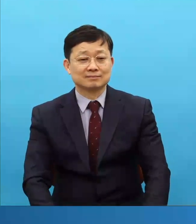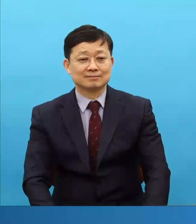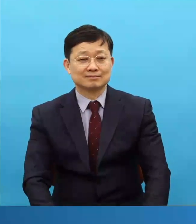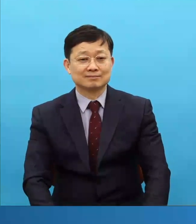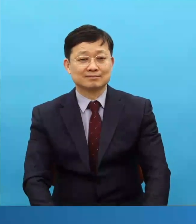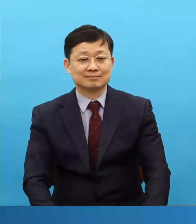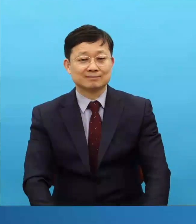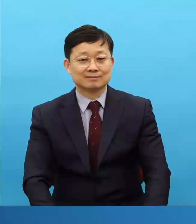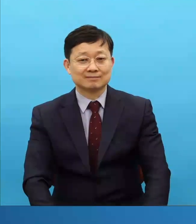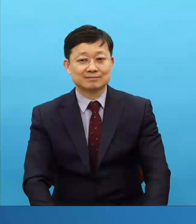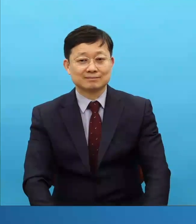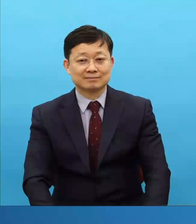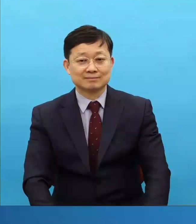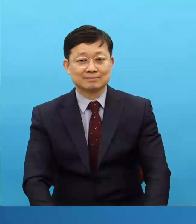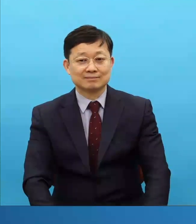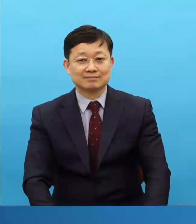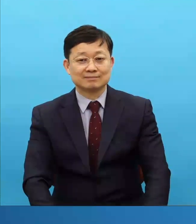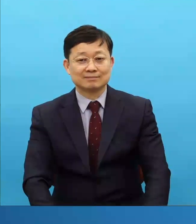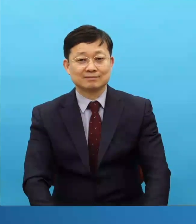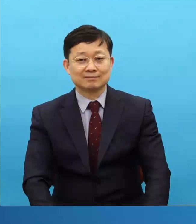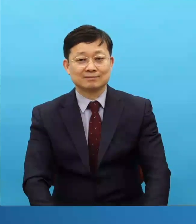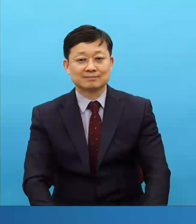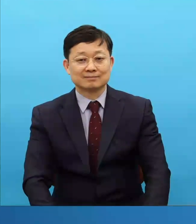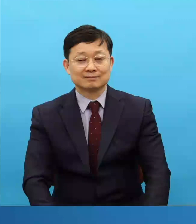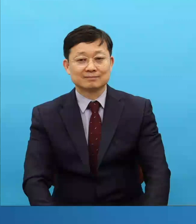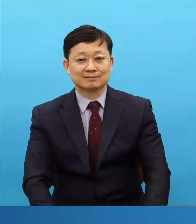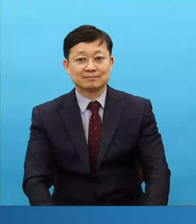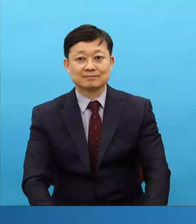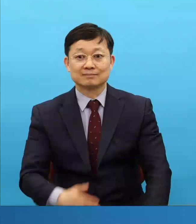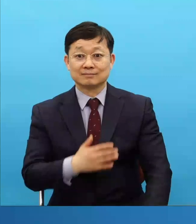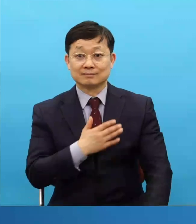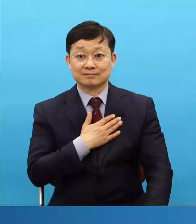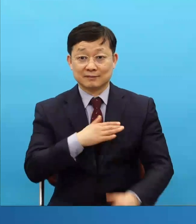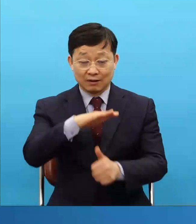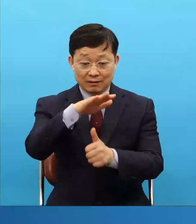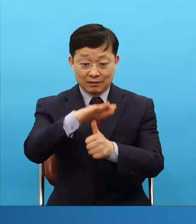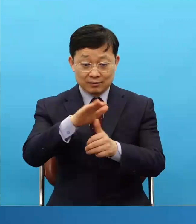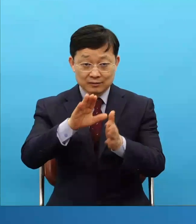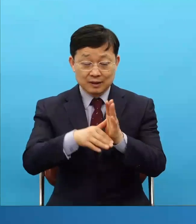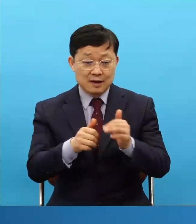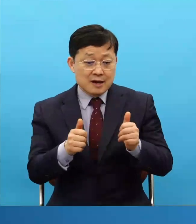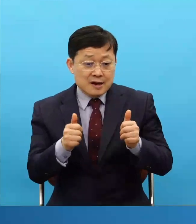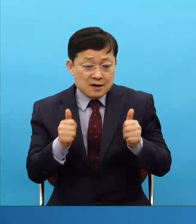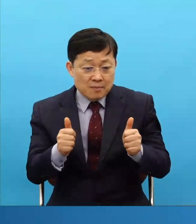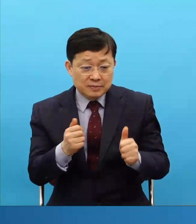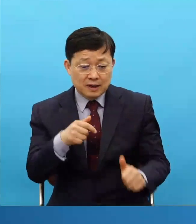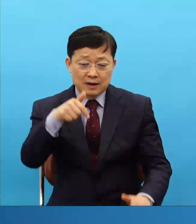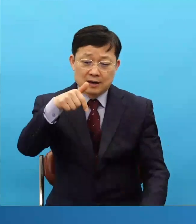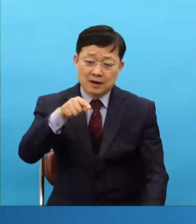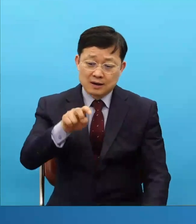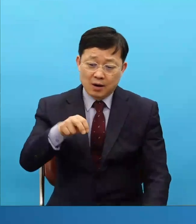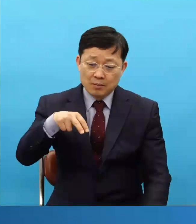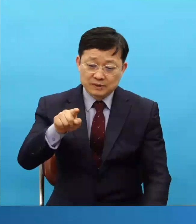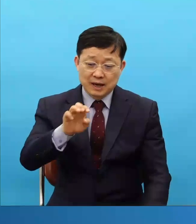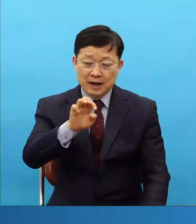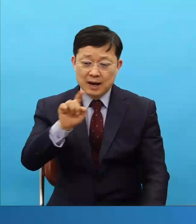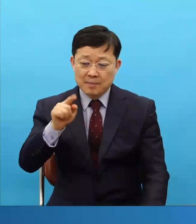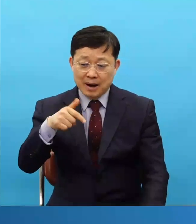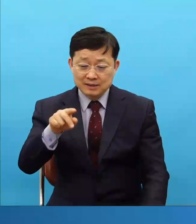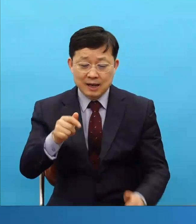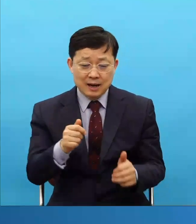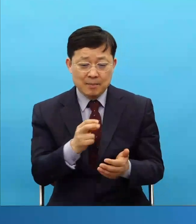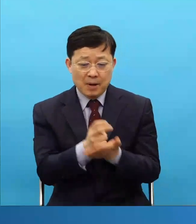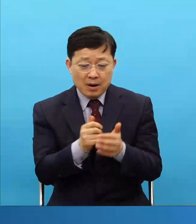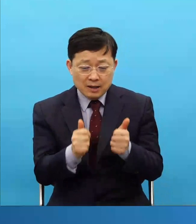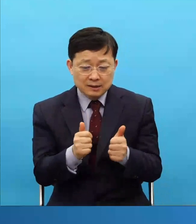저는 어릴 때 판검사 되려고 기도한 거 아닙니다. 이러더라고. and when I was young, I never prayed to become a legal